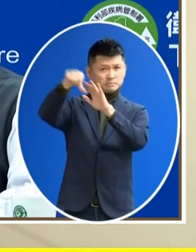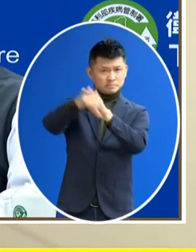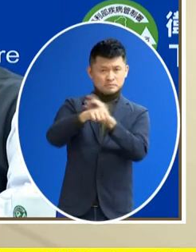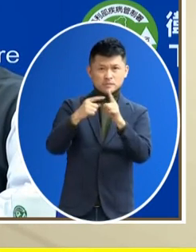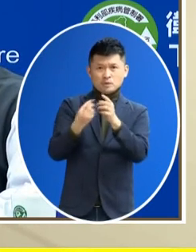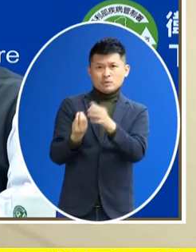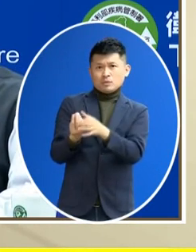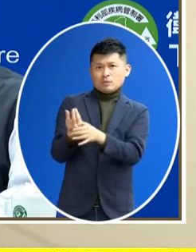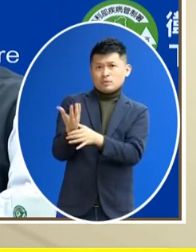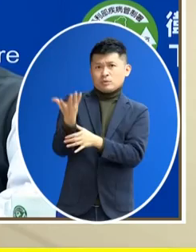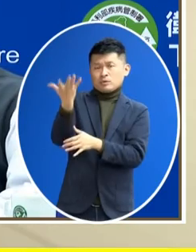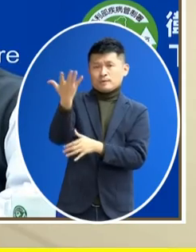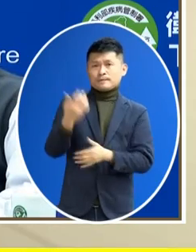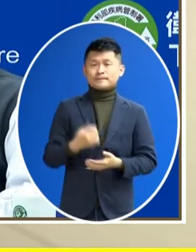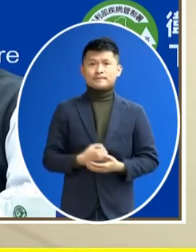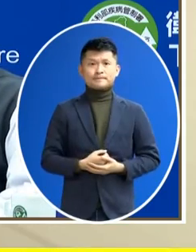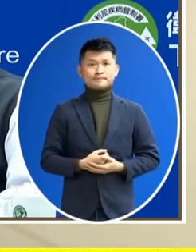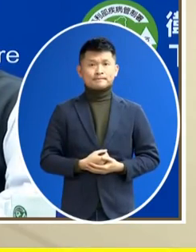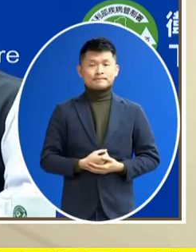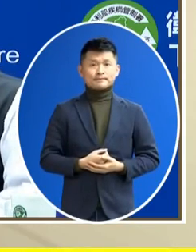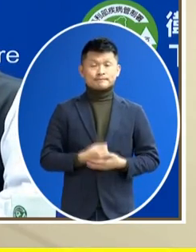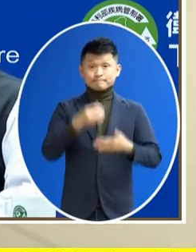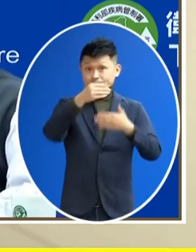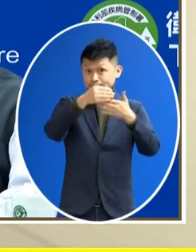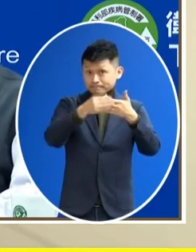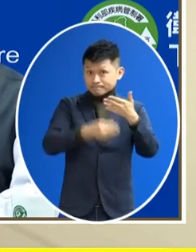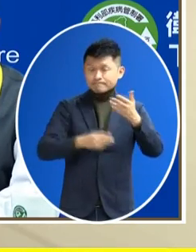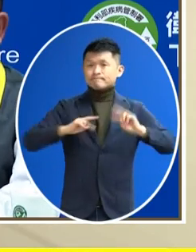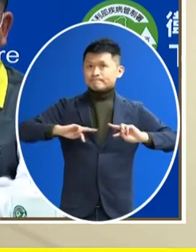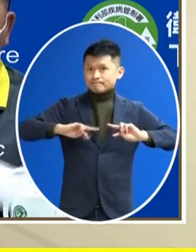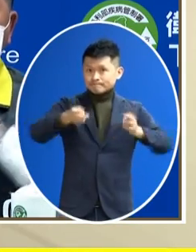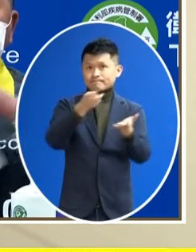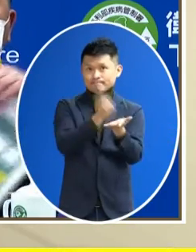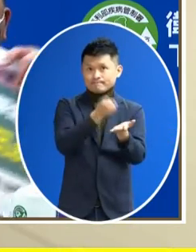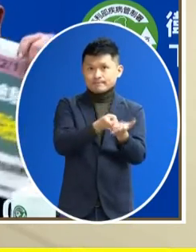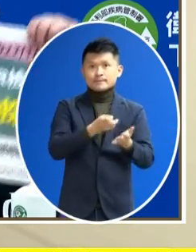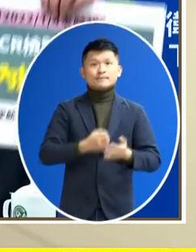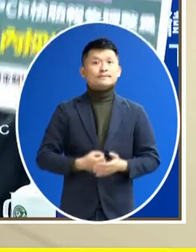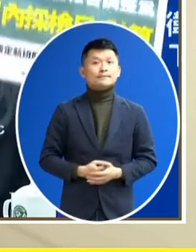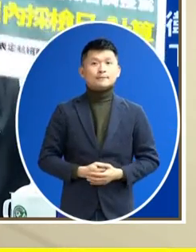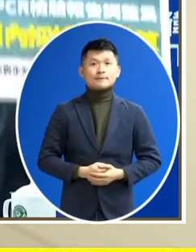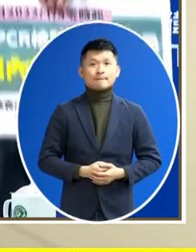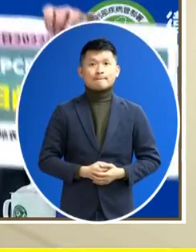多哈，所以我们有一些规定哈，要稍微改变哈。